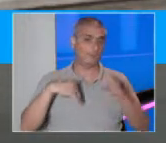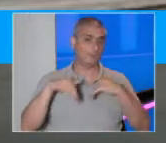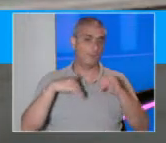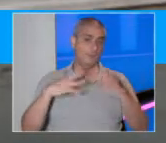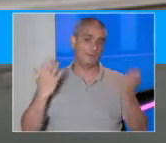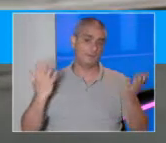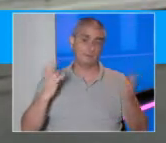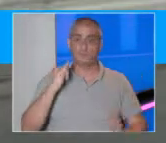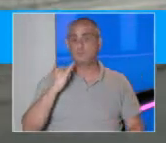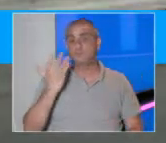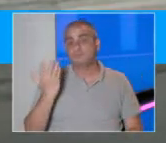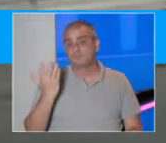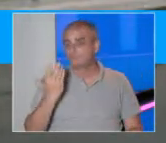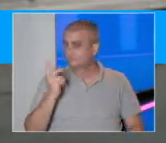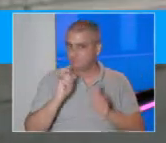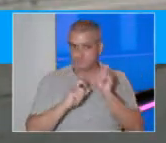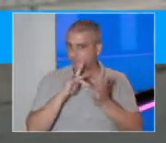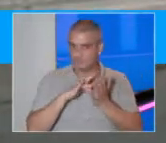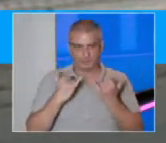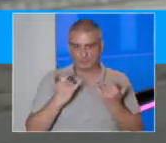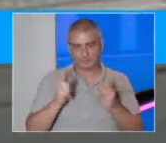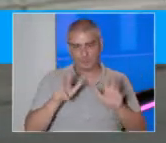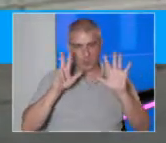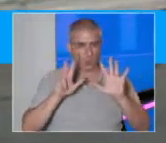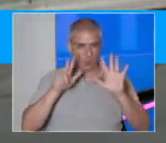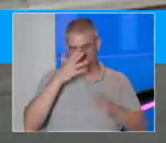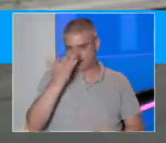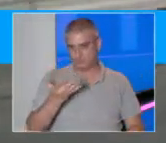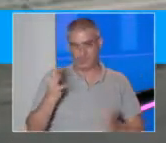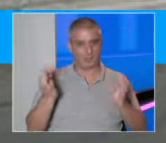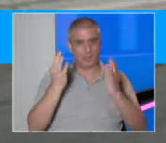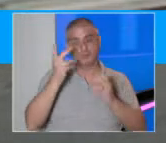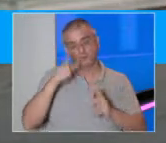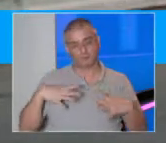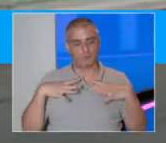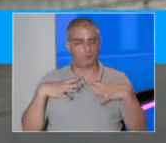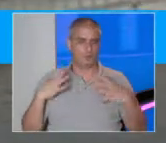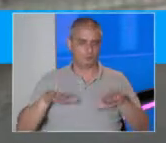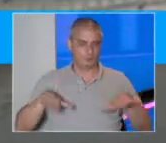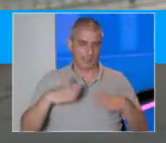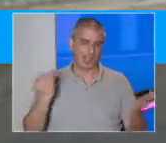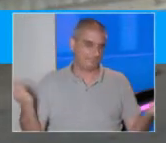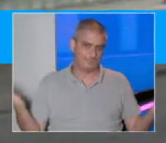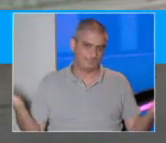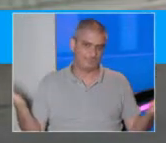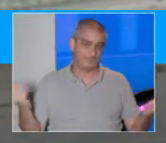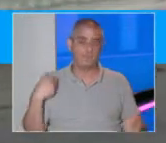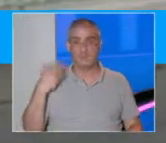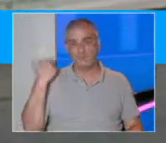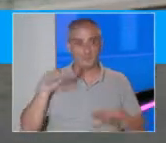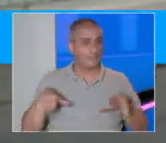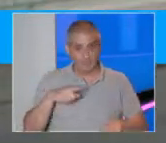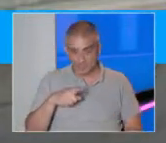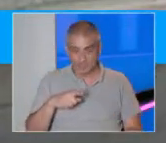ברחובות. תראה, אנשים נמצאים עכשיו, זה אוגוסט פה, זה קדוש, אנשים בחופשה, בים. הייתי